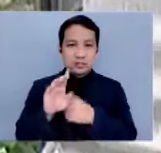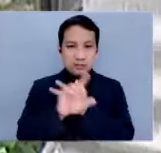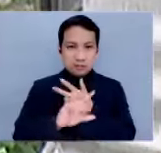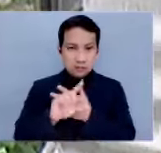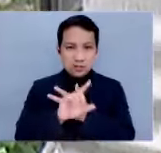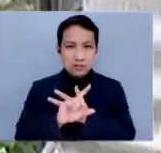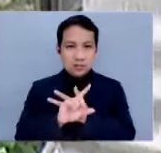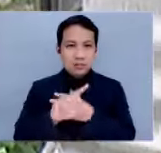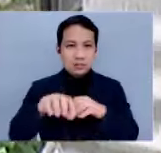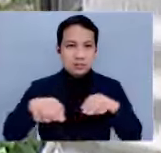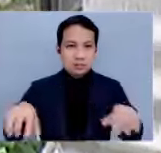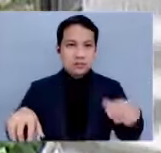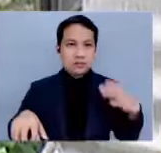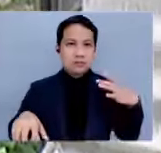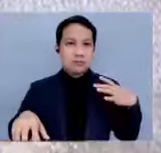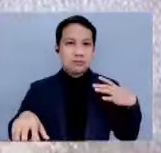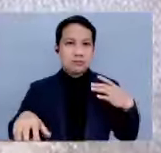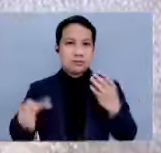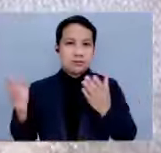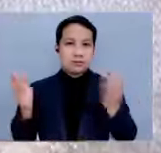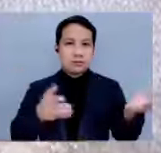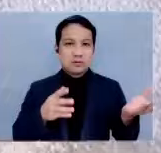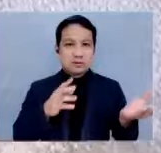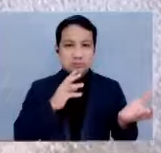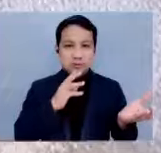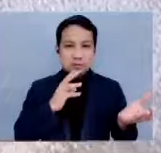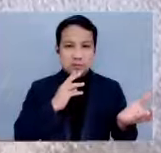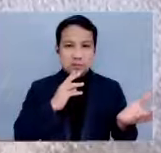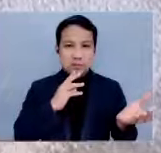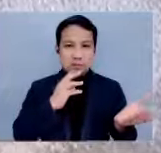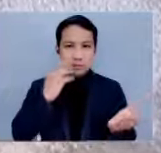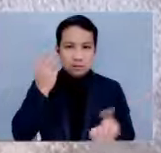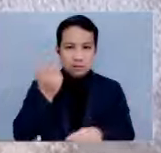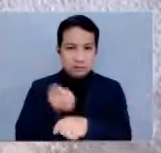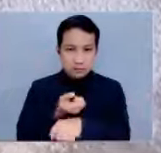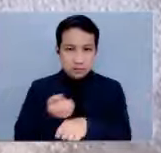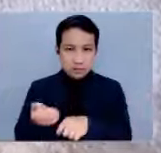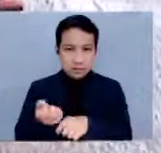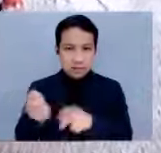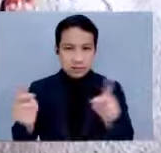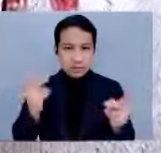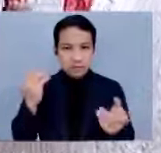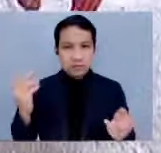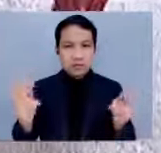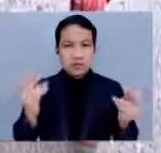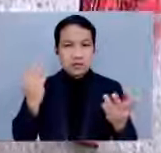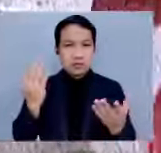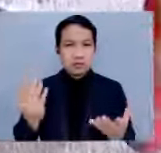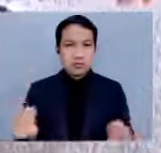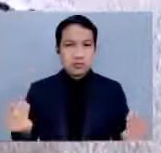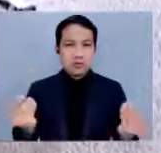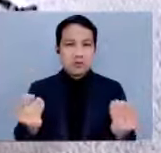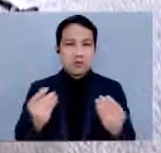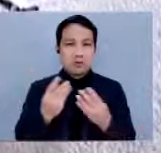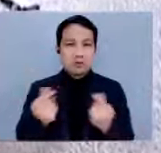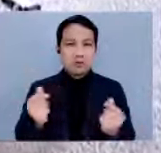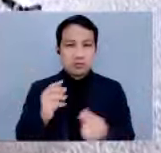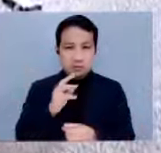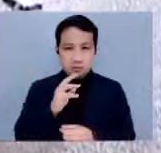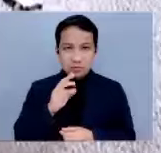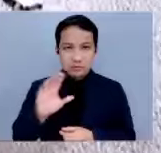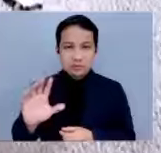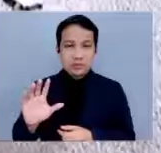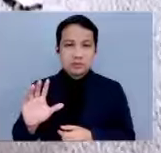residenteng naghihintay ng rasyon ng tubig. Kalbaryo para sa mga apektadong residente ang kawalan ng tubig sa kanilang lugar na